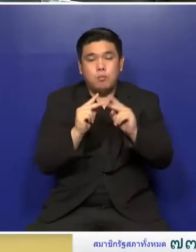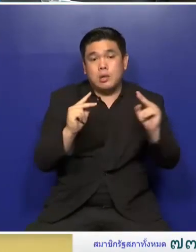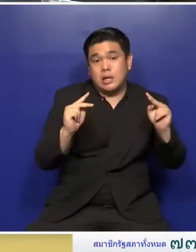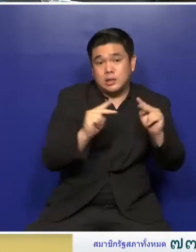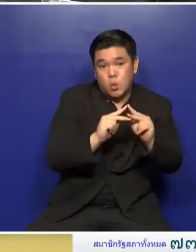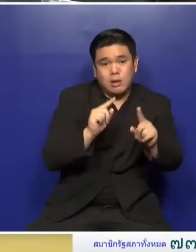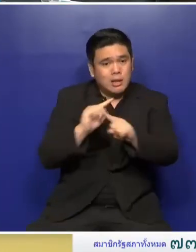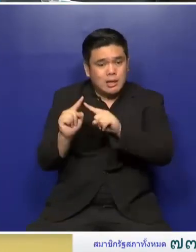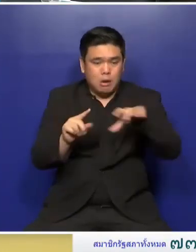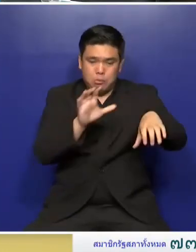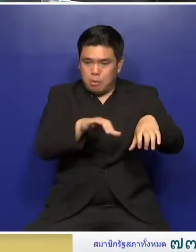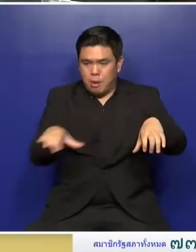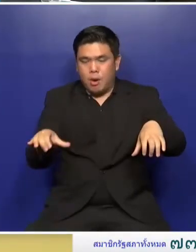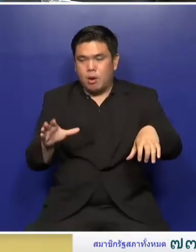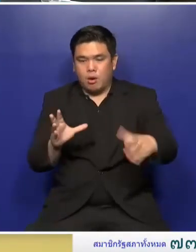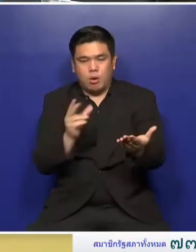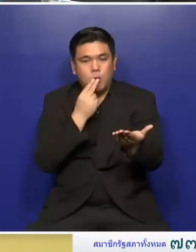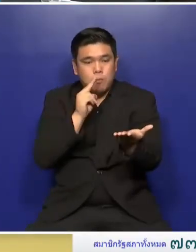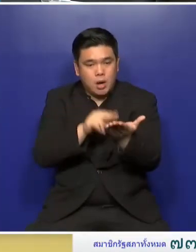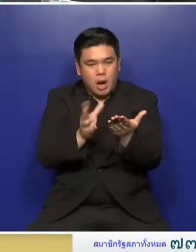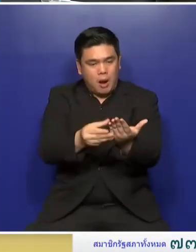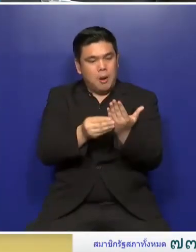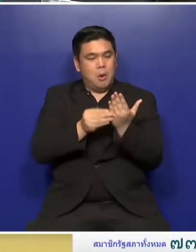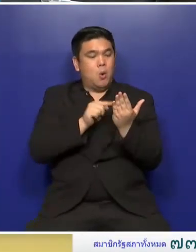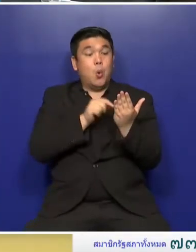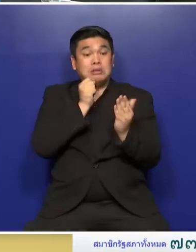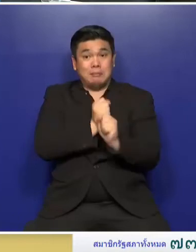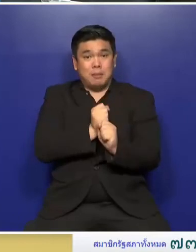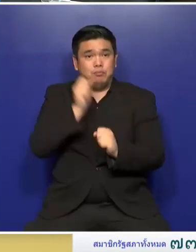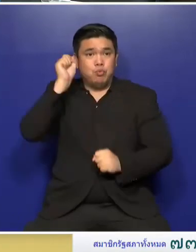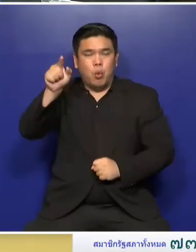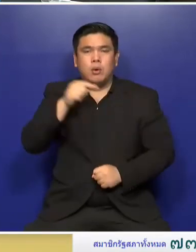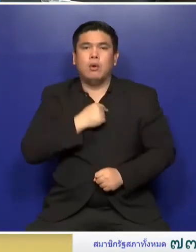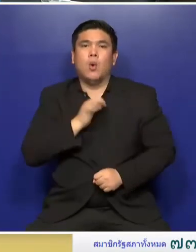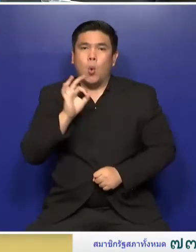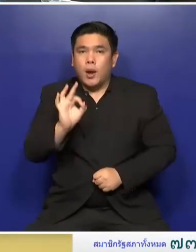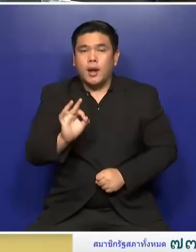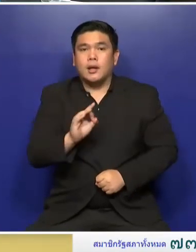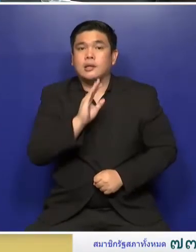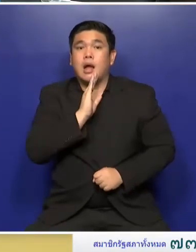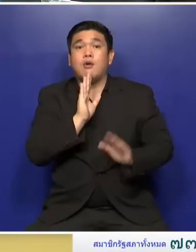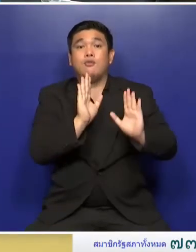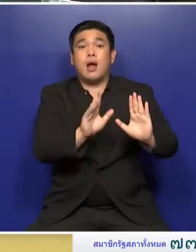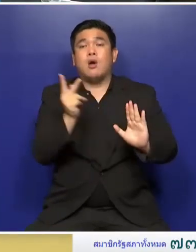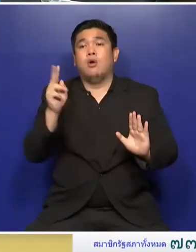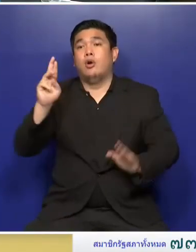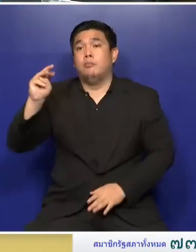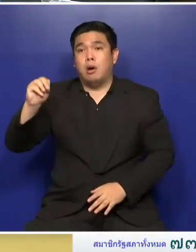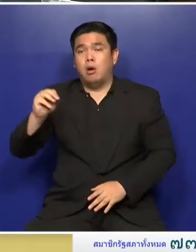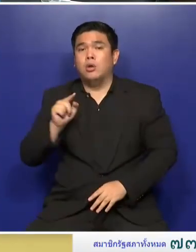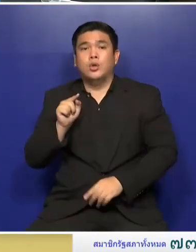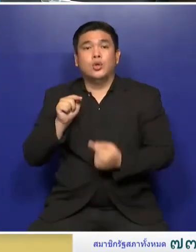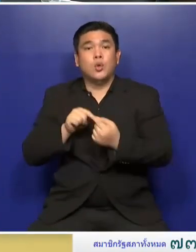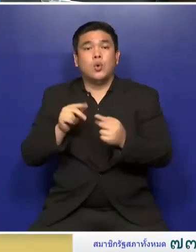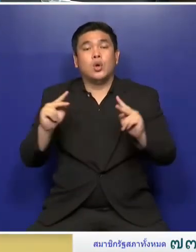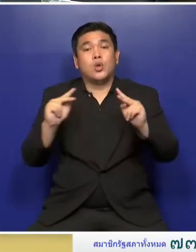บกัขอเสนอแ่เราเร่งดำเนนการนะครัทางขณะรตีการก็อยากจะบอกกับขณะขขะ C